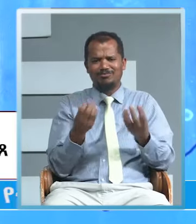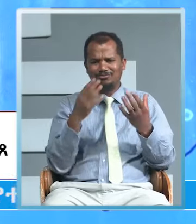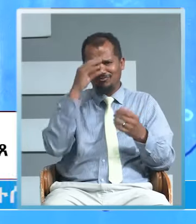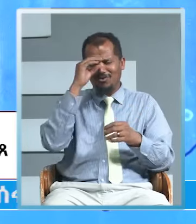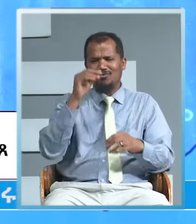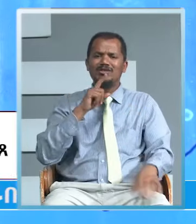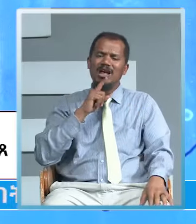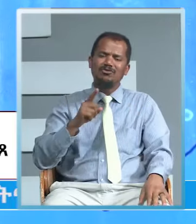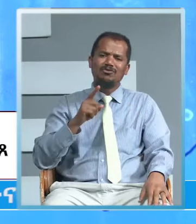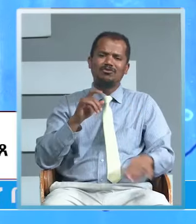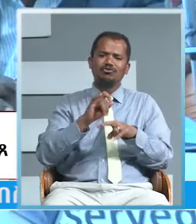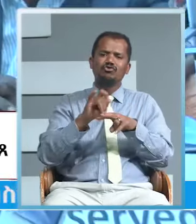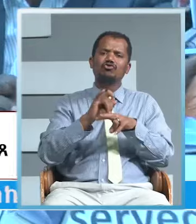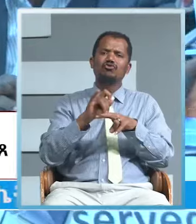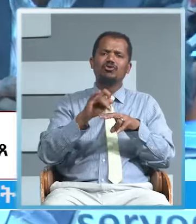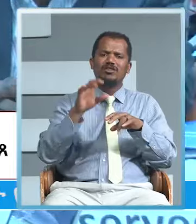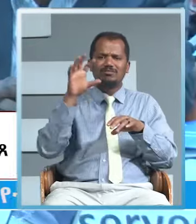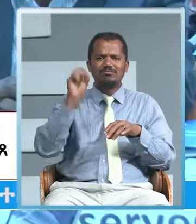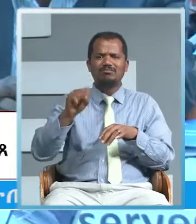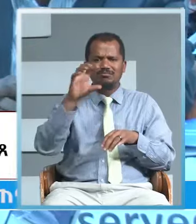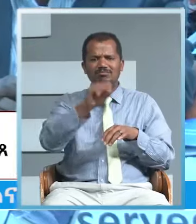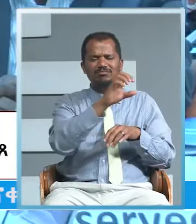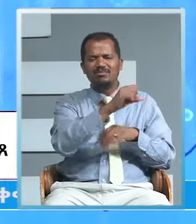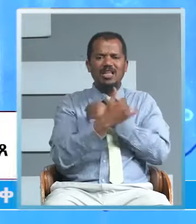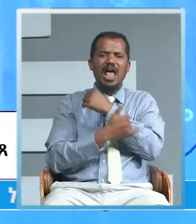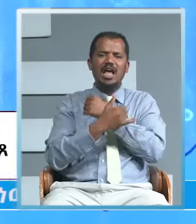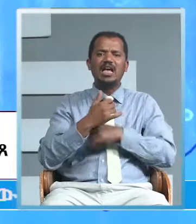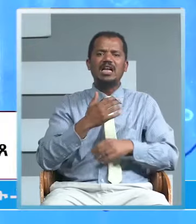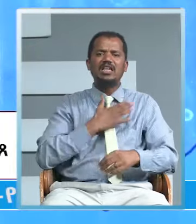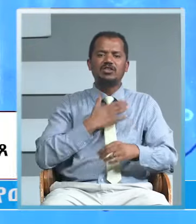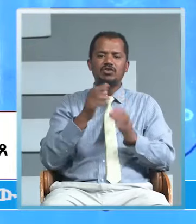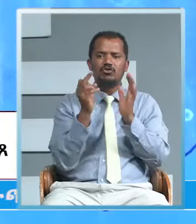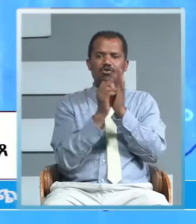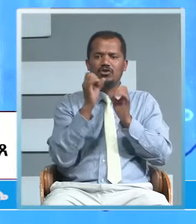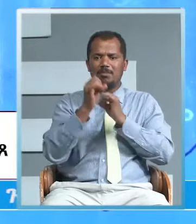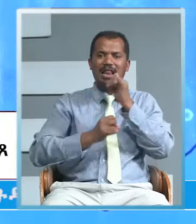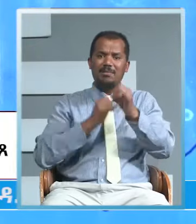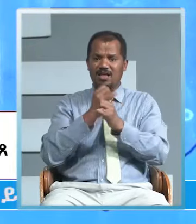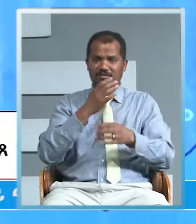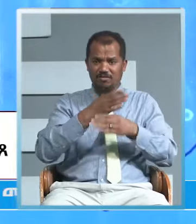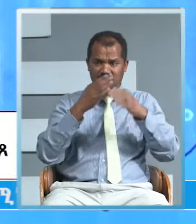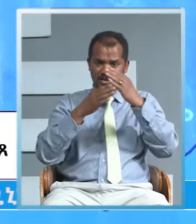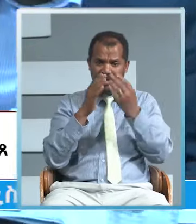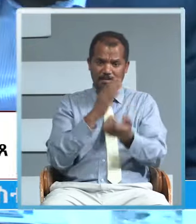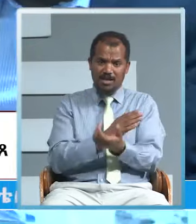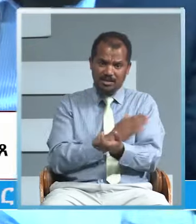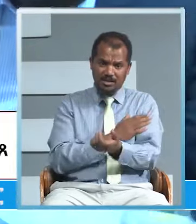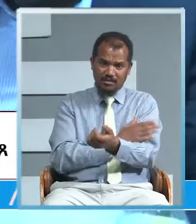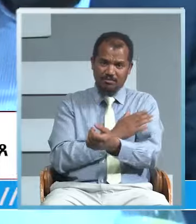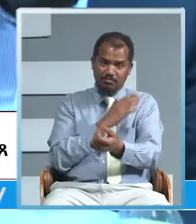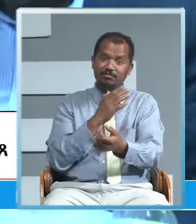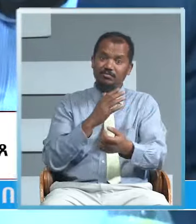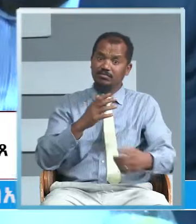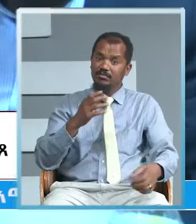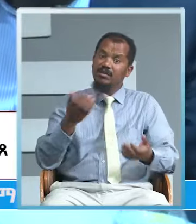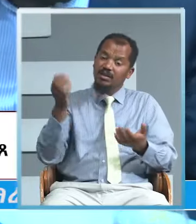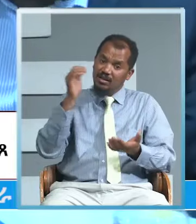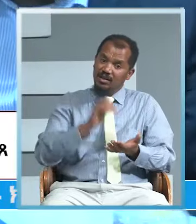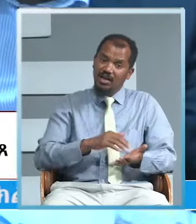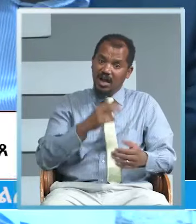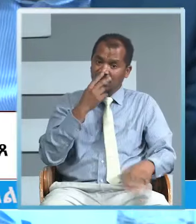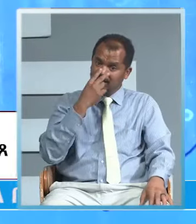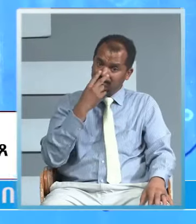ሰዎች ናቸው ጅቡቲ ላይ የሚያዙት የሀገራችንን ህጎች በአለም አቀፍ ደረጃ ማስተካከል ማሻሻል